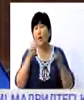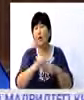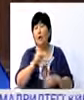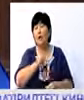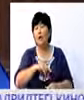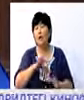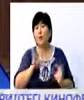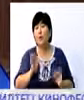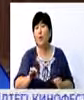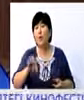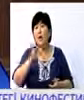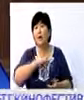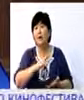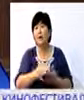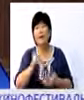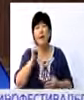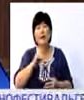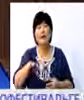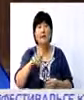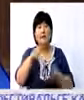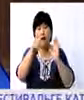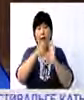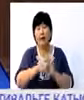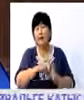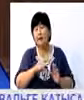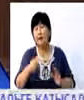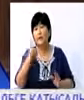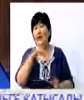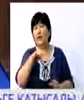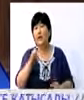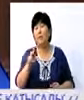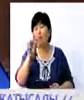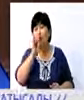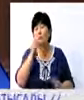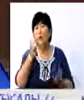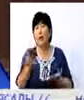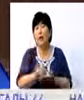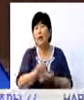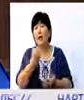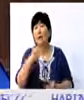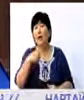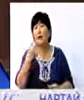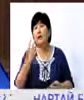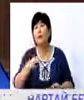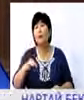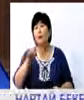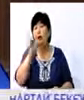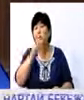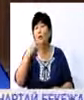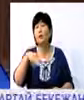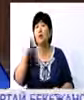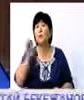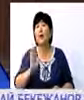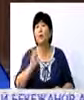жұмысына да оң әсер етеді. Әзірше өңірде жарты жылда 3,2 миллион тонна қара алтын игерілді. Бір айта кетерлігі, облыстағы мұнайдың 30%